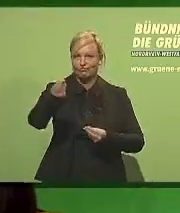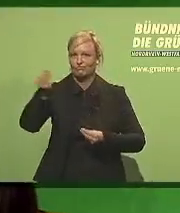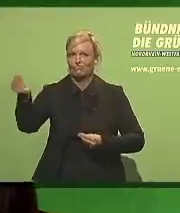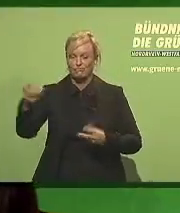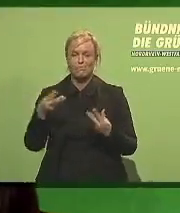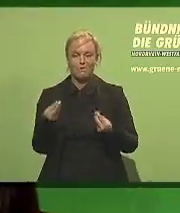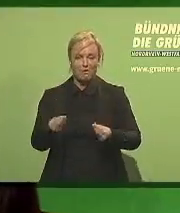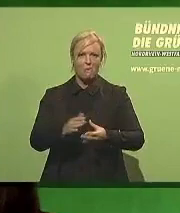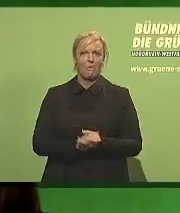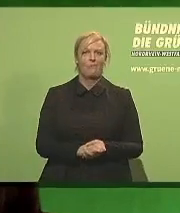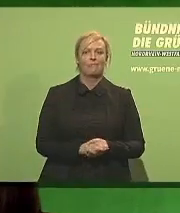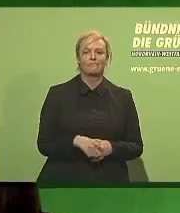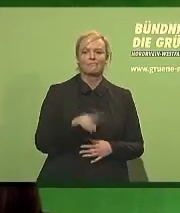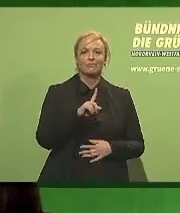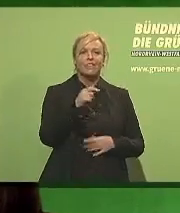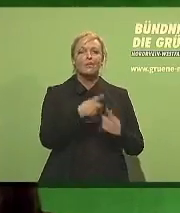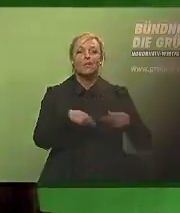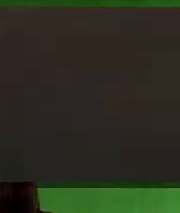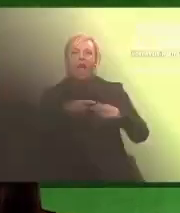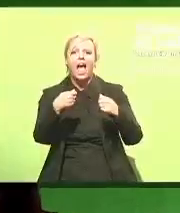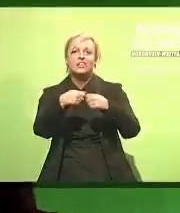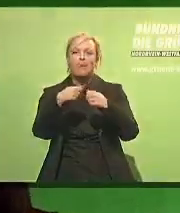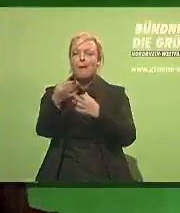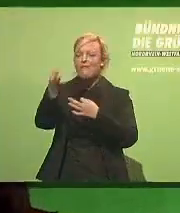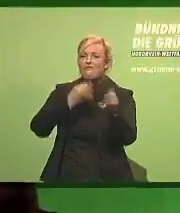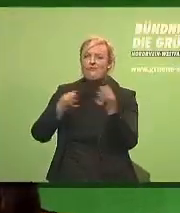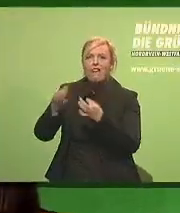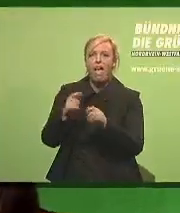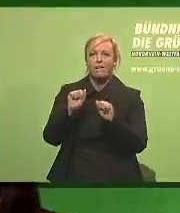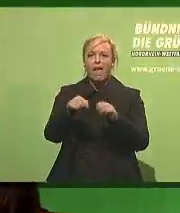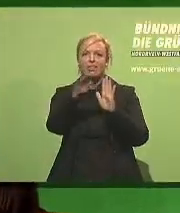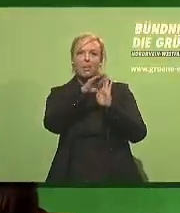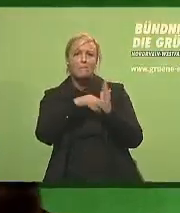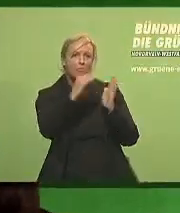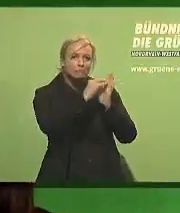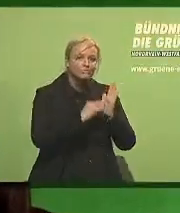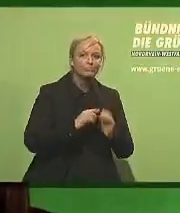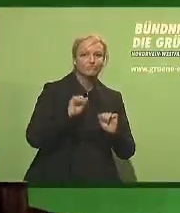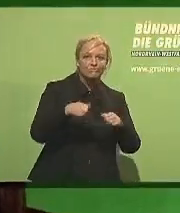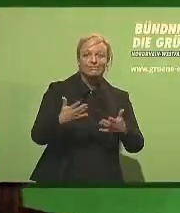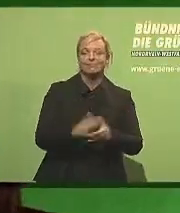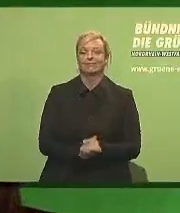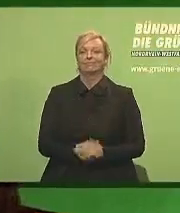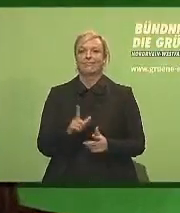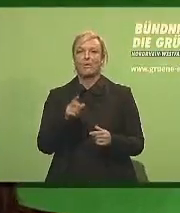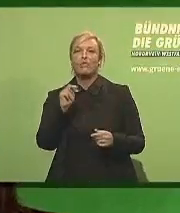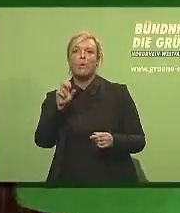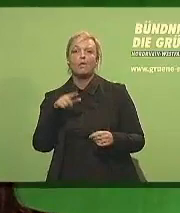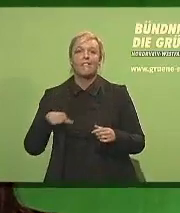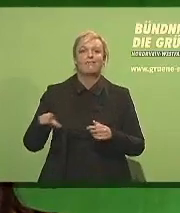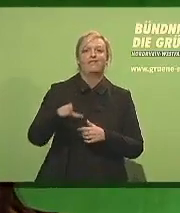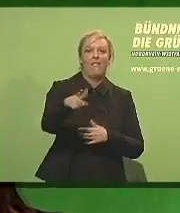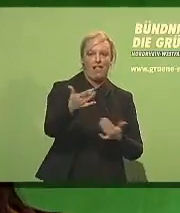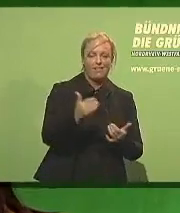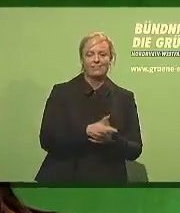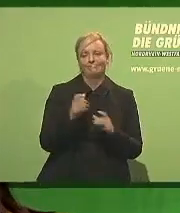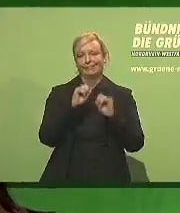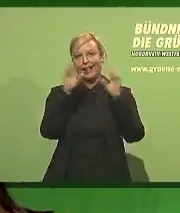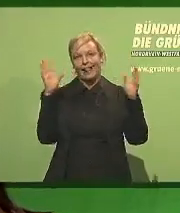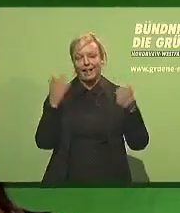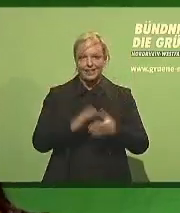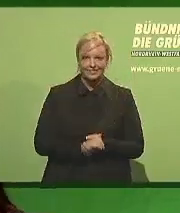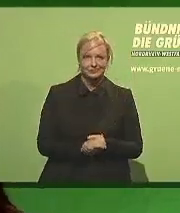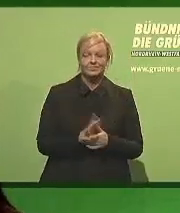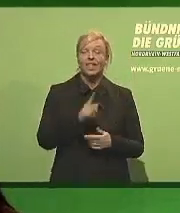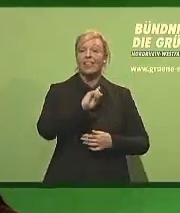alle Anfragen aus Kreisverbänden beantworten könnt, eure Termine schon eintragen könnt, ja, natürlich alle in Nordrhein-Westfalen, ist ja klar. Und ihr